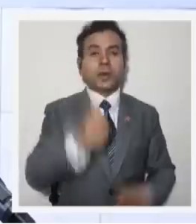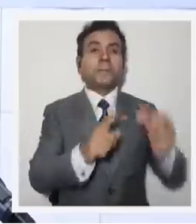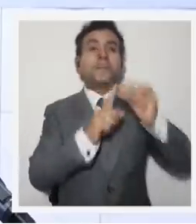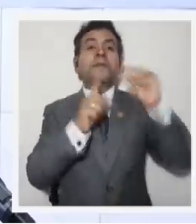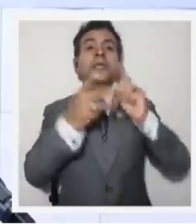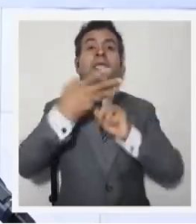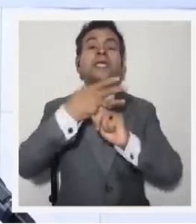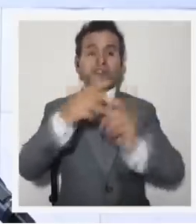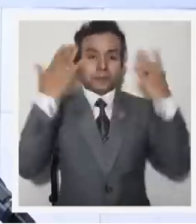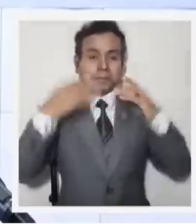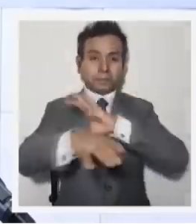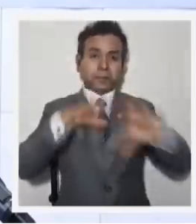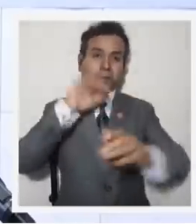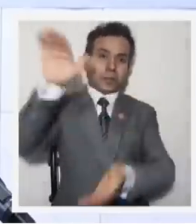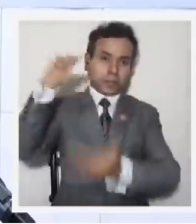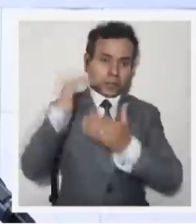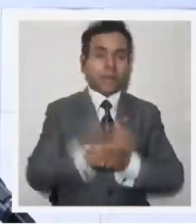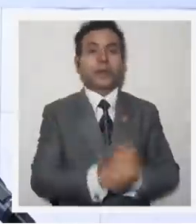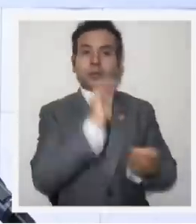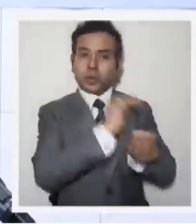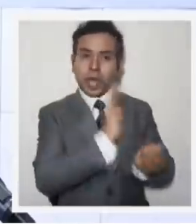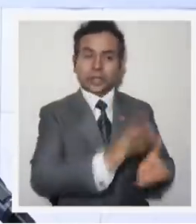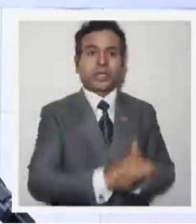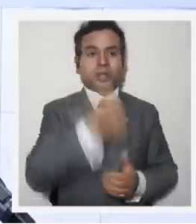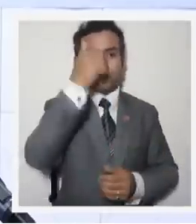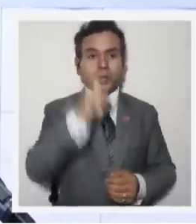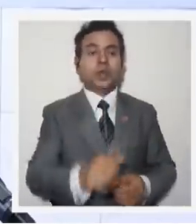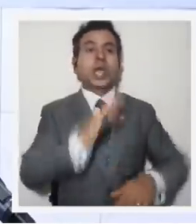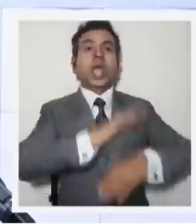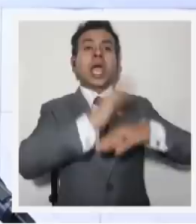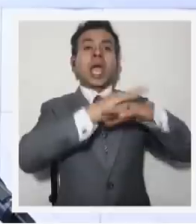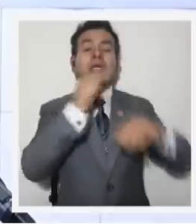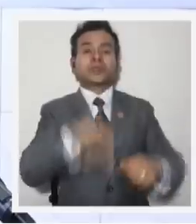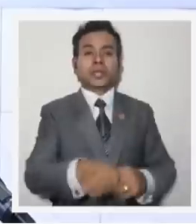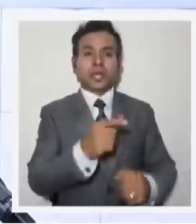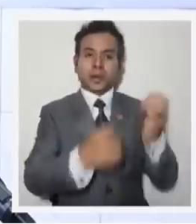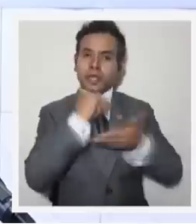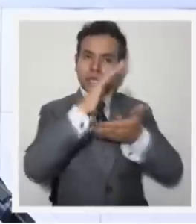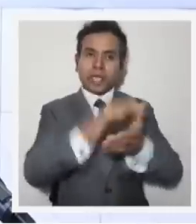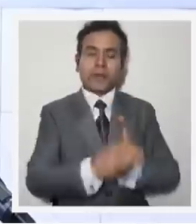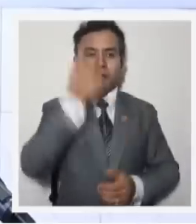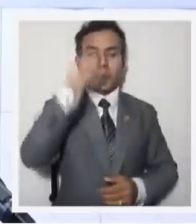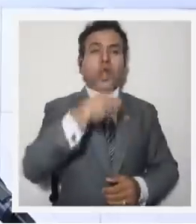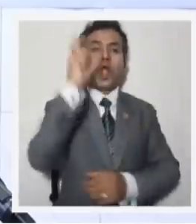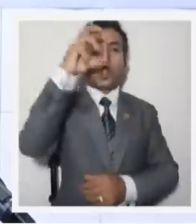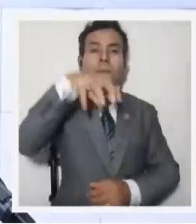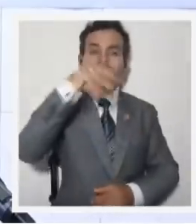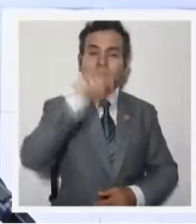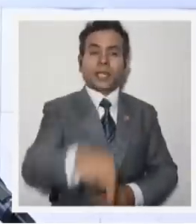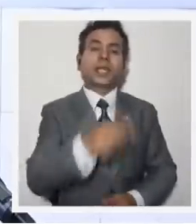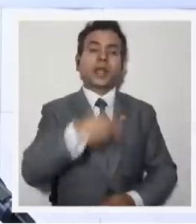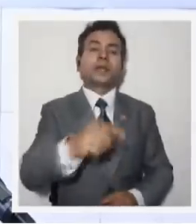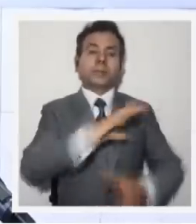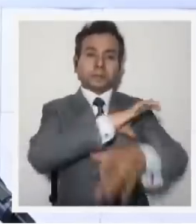আমরা প্রতিনিয়তই ব্যক্তিগত সুরক্ষা সামগ্রী সংগ্রহ করি, বিতরণ করি এবং আমাদের মজুদ আছে এবং আমাদের অনেক প্রতিষ্ঠানই